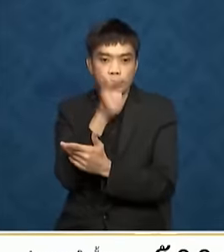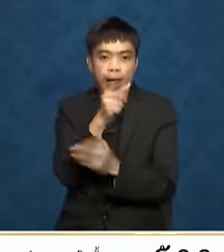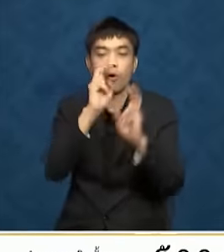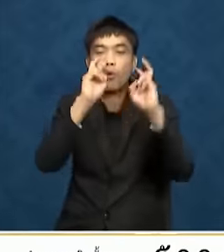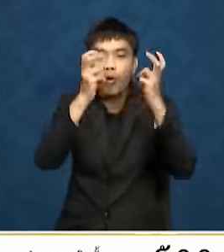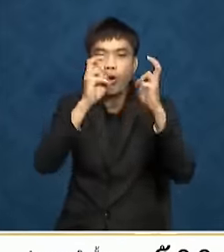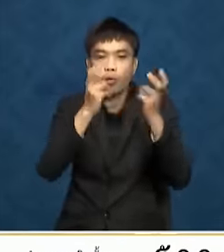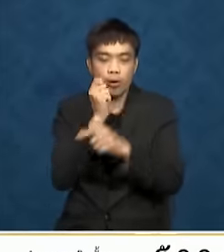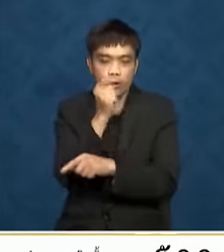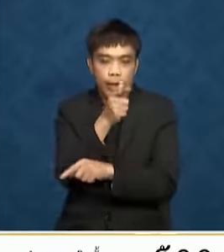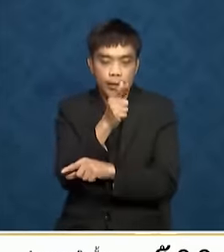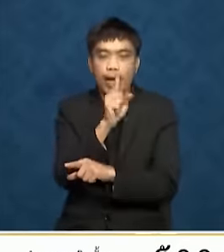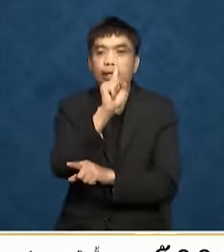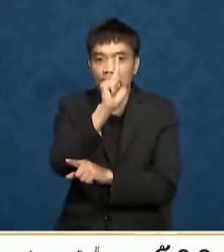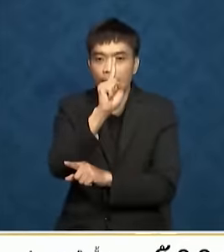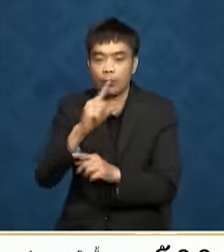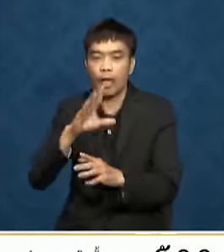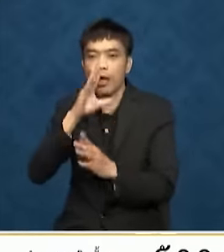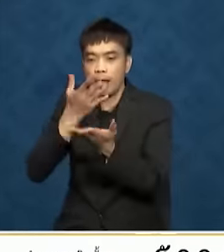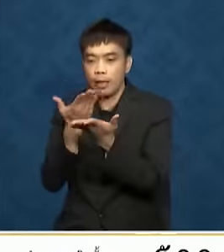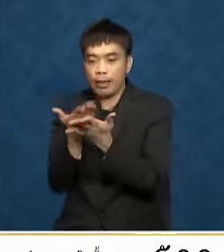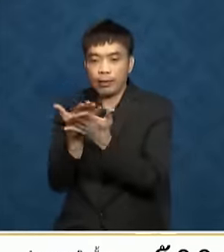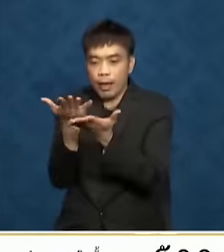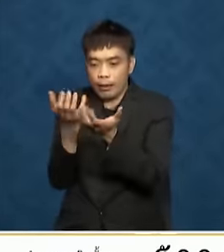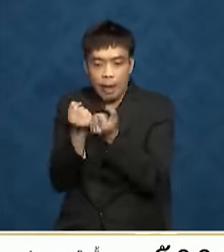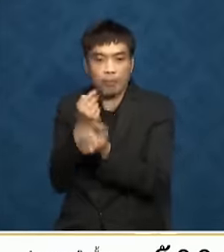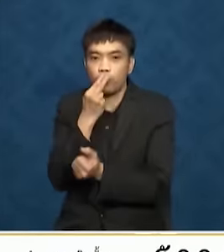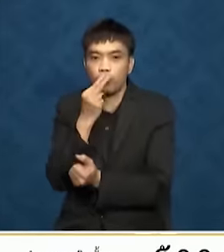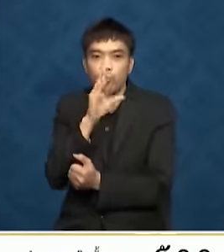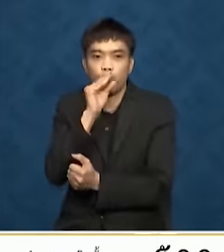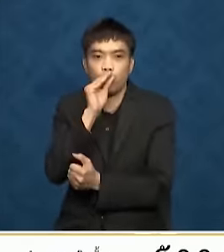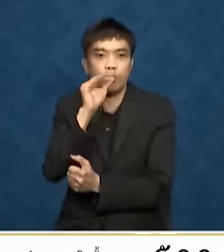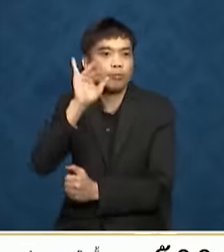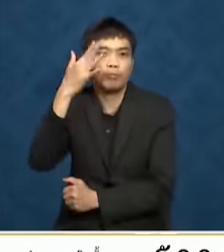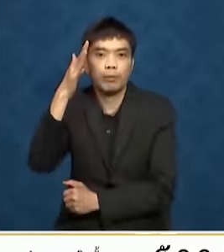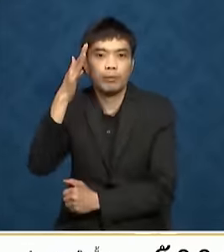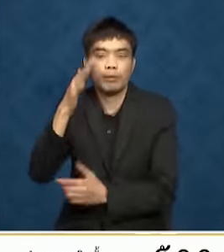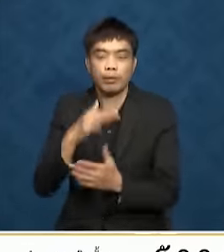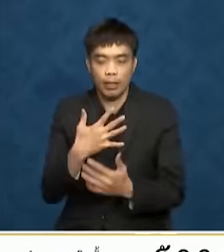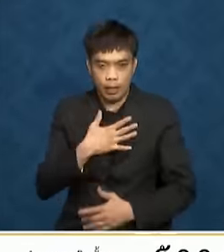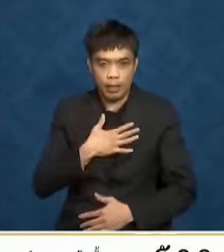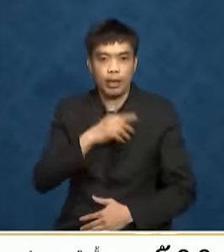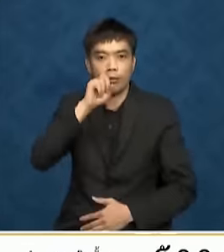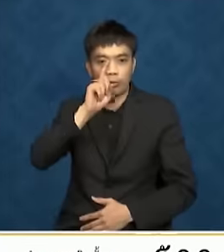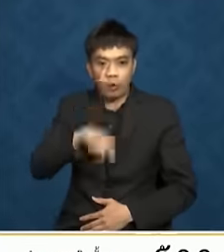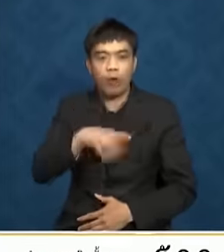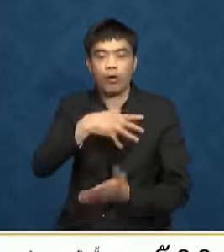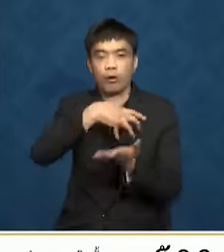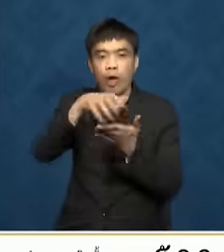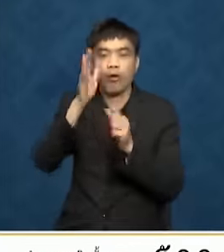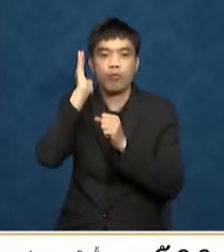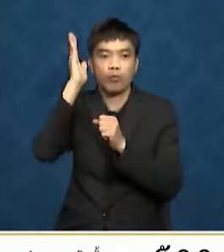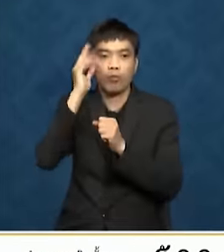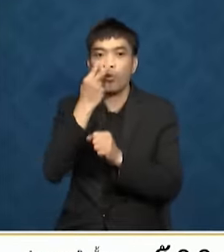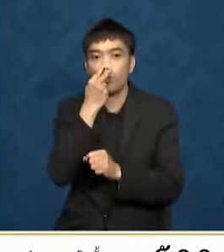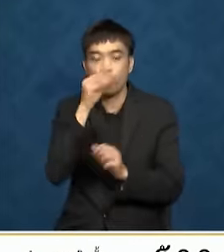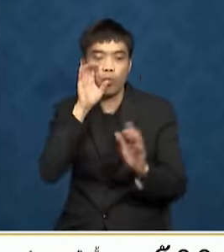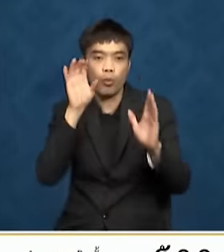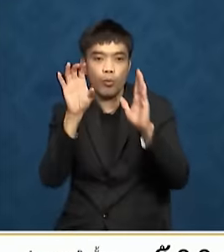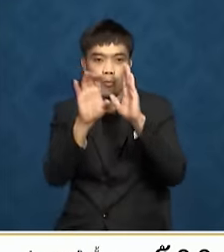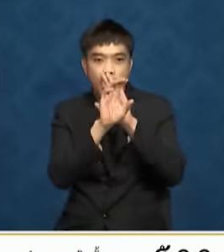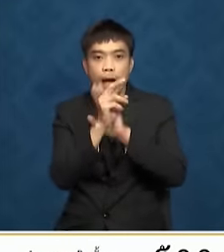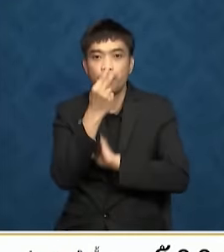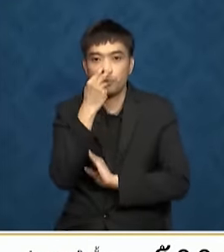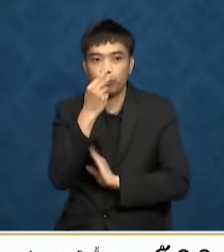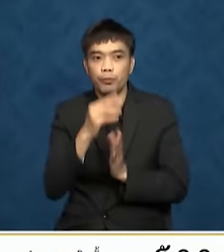ทั้ง 360องศานะครับท่านประธานมันทำให้เห็นทำให้ผมต้องชี้แจงกับสภาแห่งนี้ด้วยภาพสุดท้ายของวาระนี้